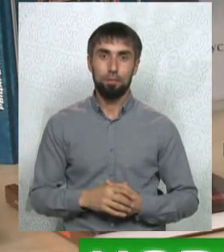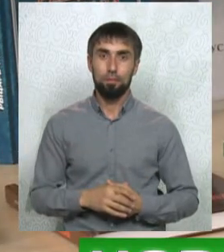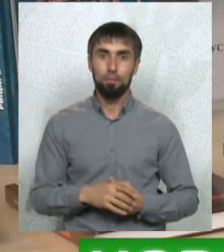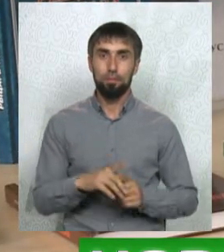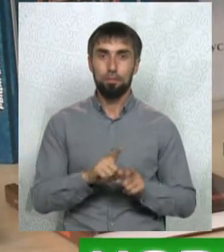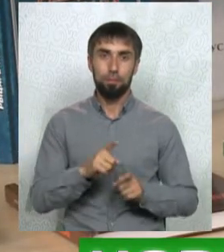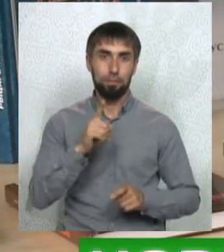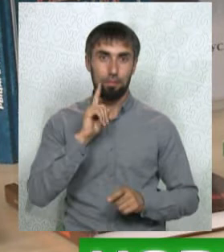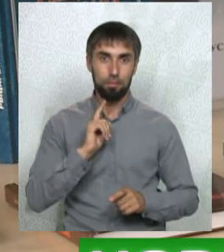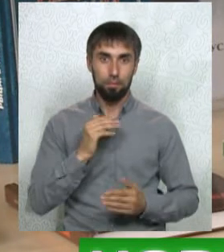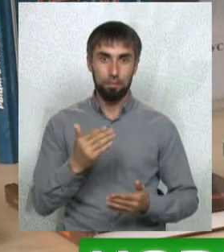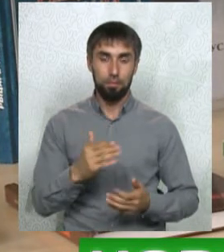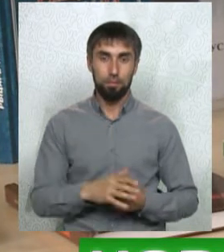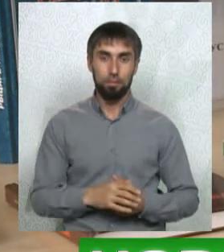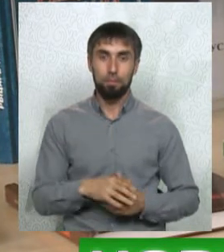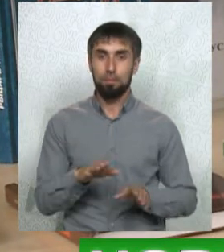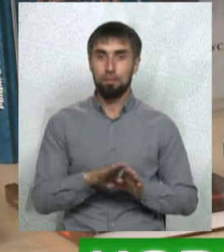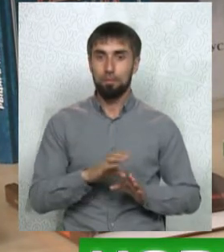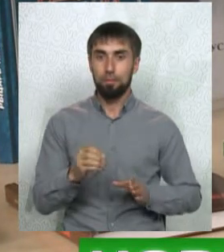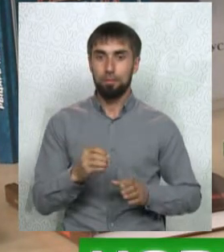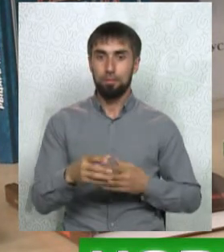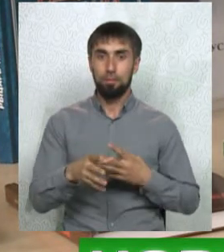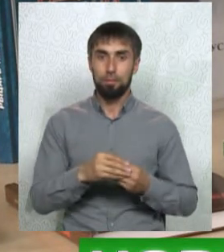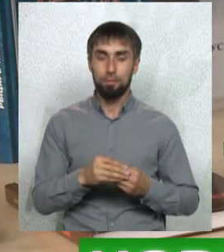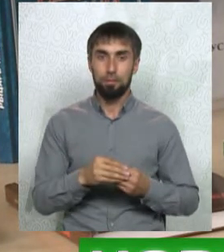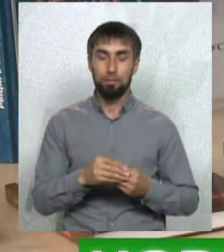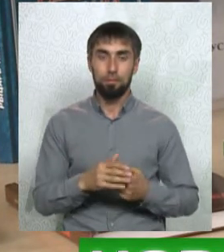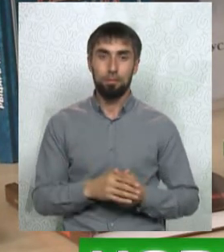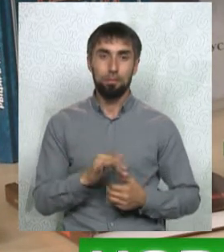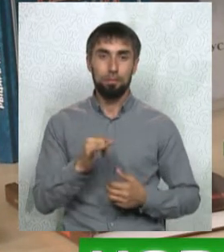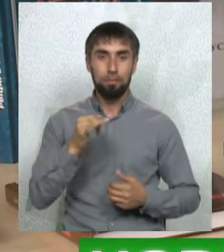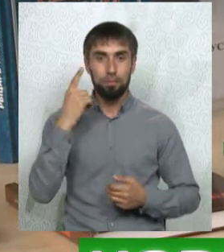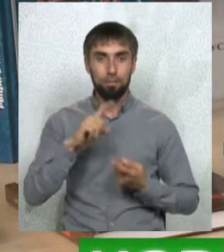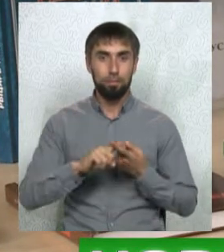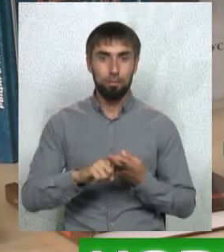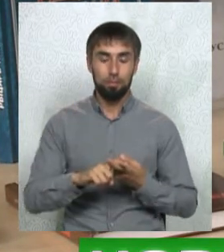имерс, ца хитсади, мот такошли, и такошли.